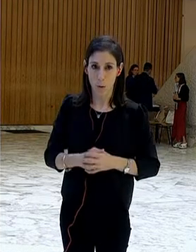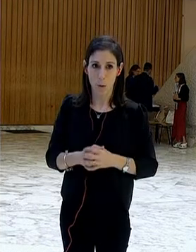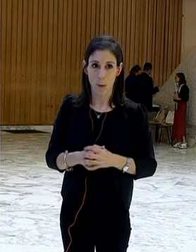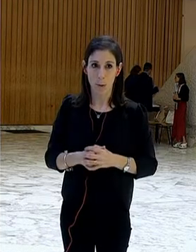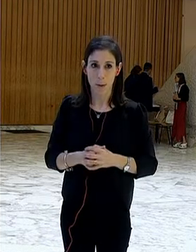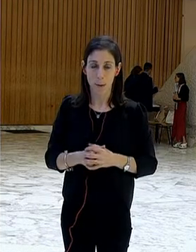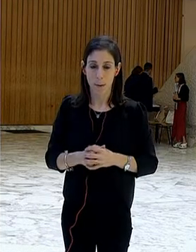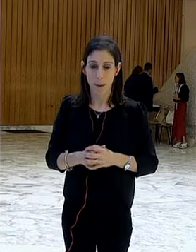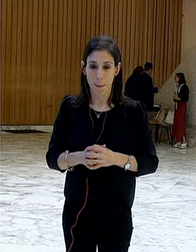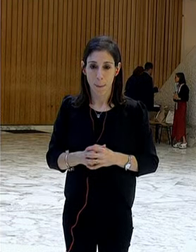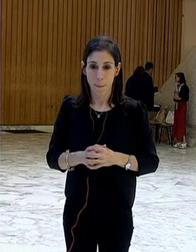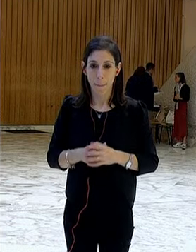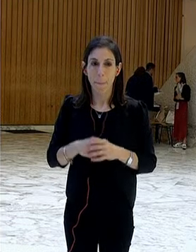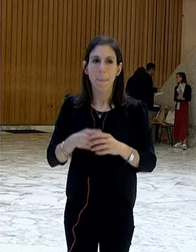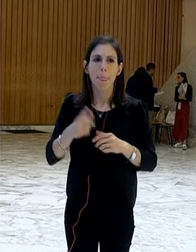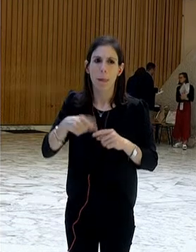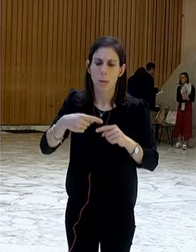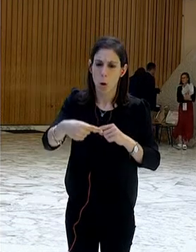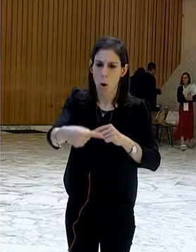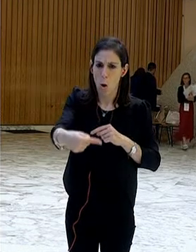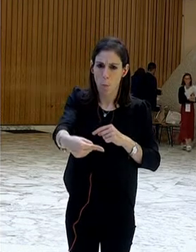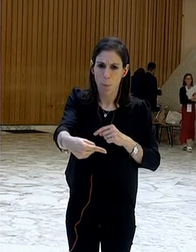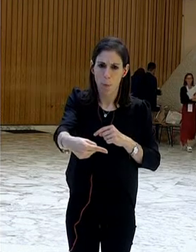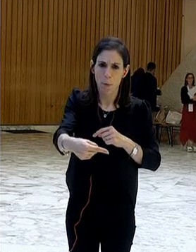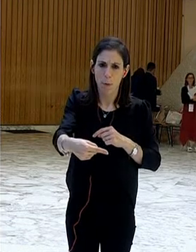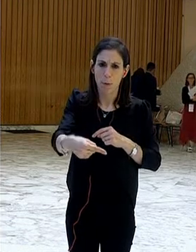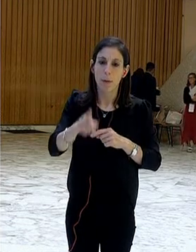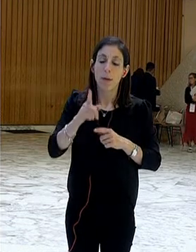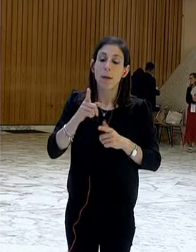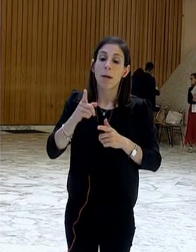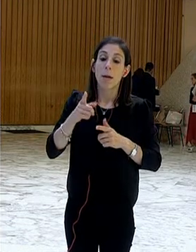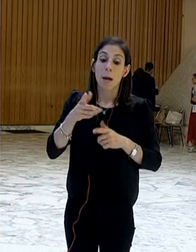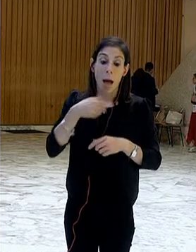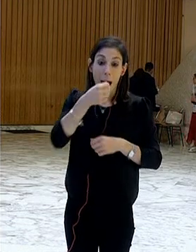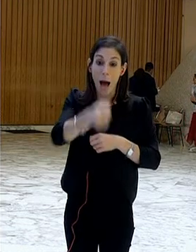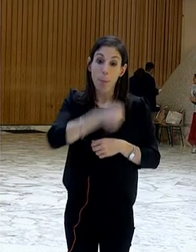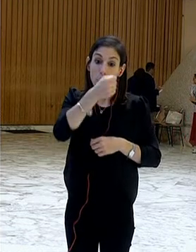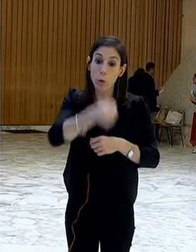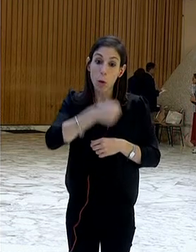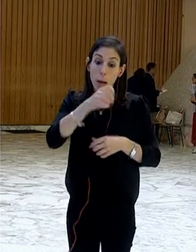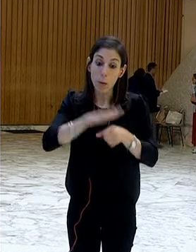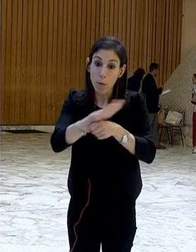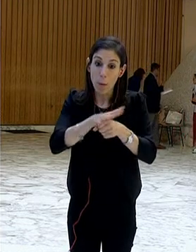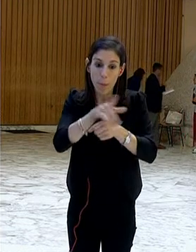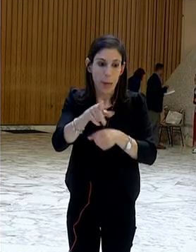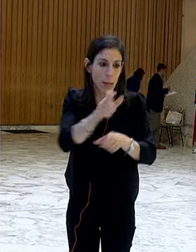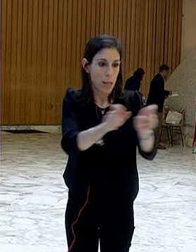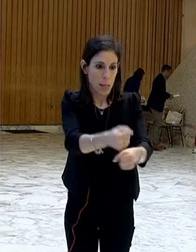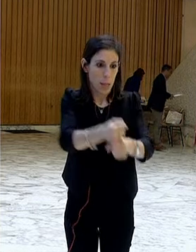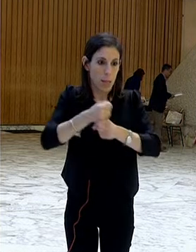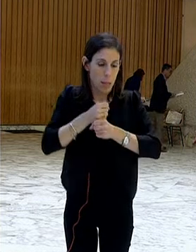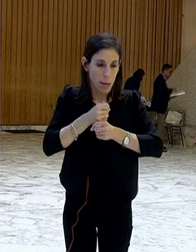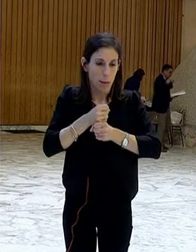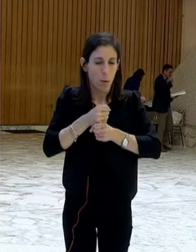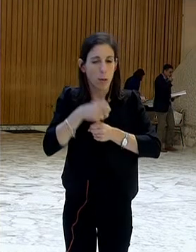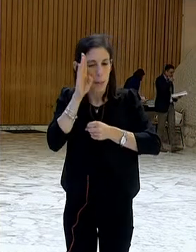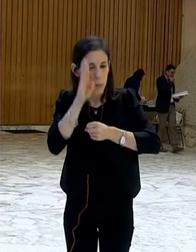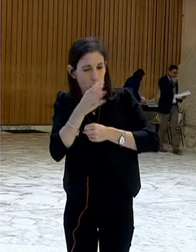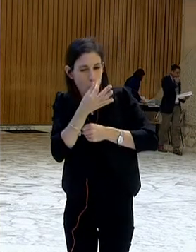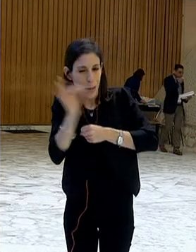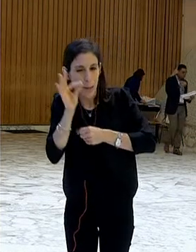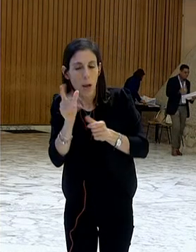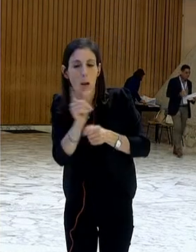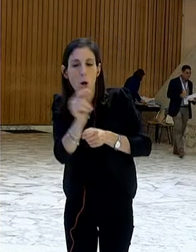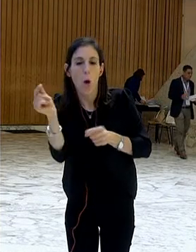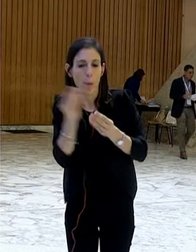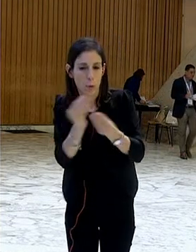Quelques années plus tard, il nous a été confié l'apostolat des familles avec un regard particulier sur les jeunes couples. À travers cet